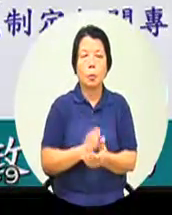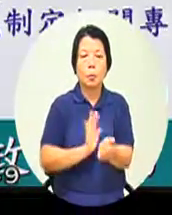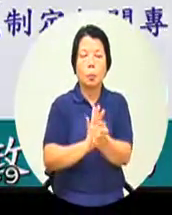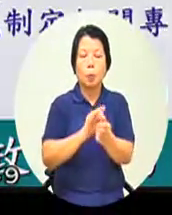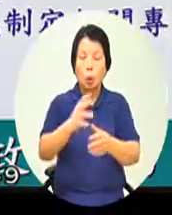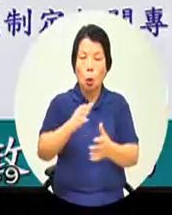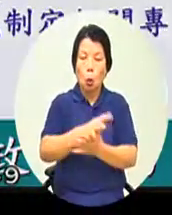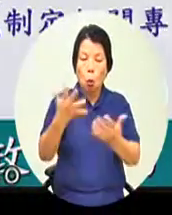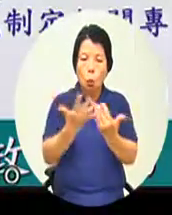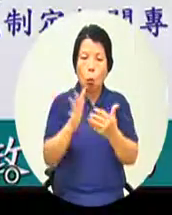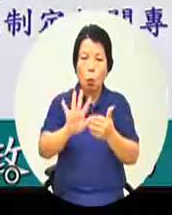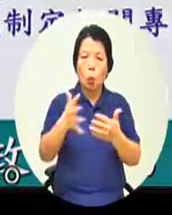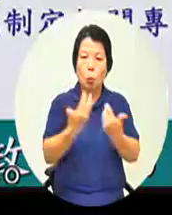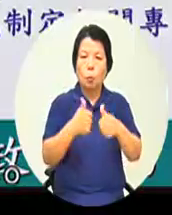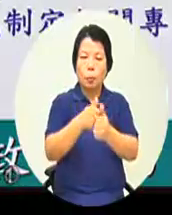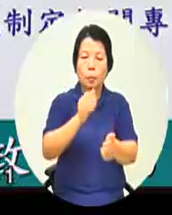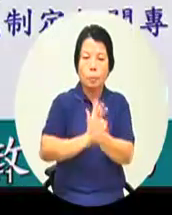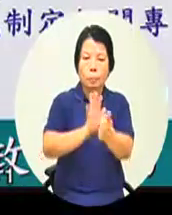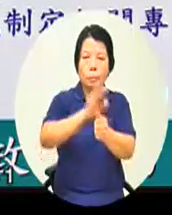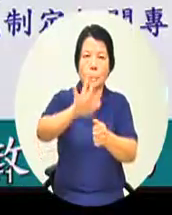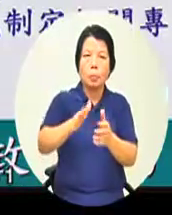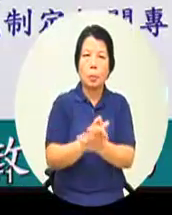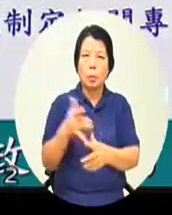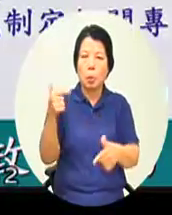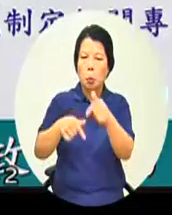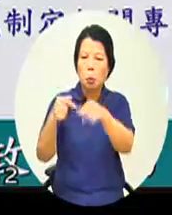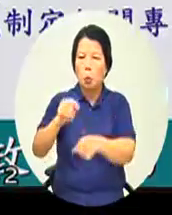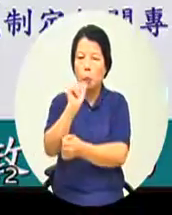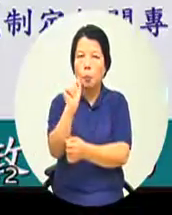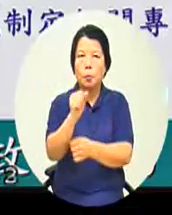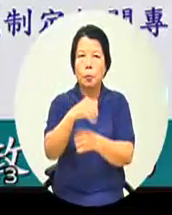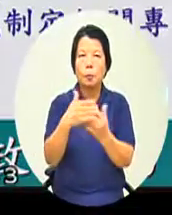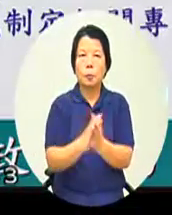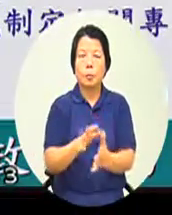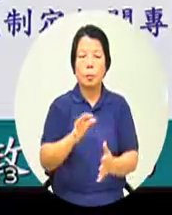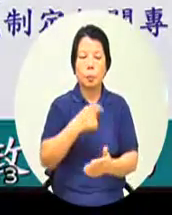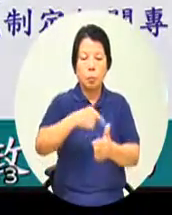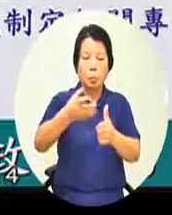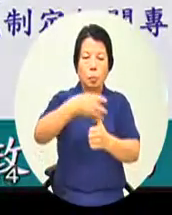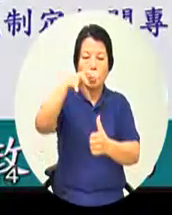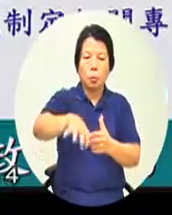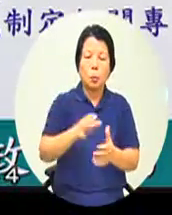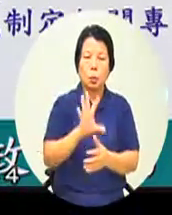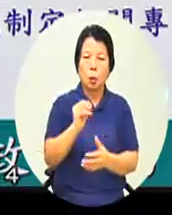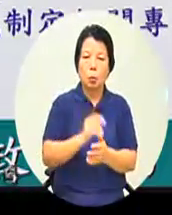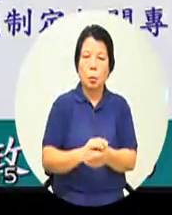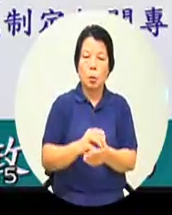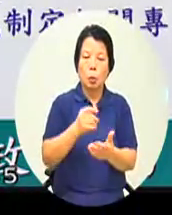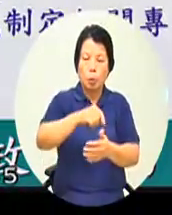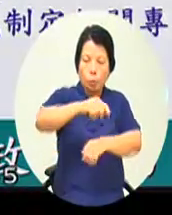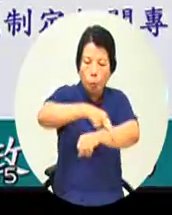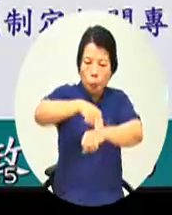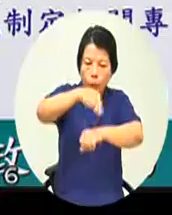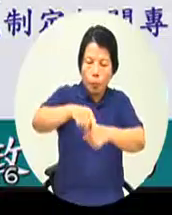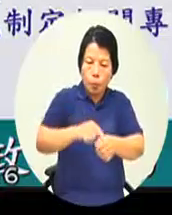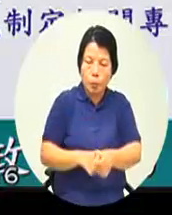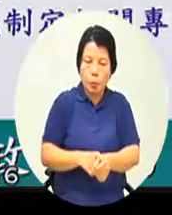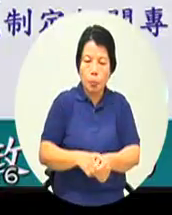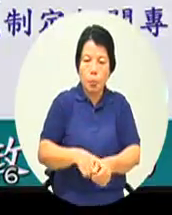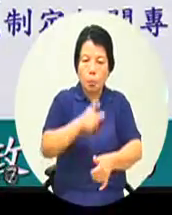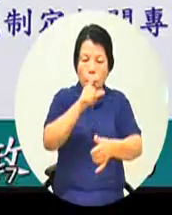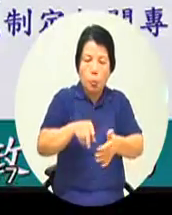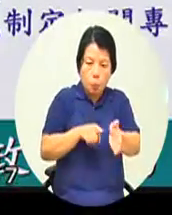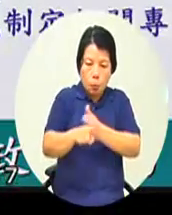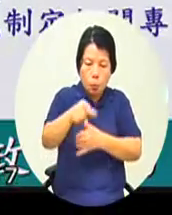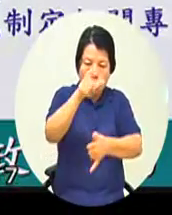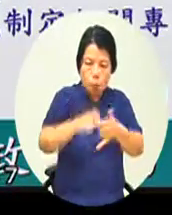用在地食材、食品添加物、厨余等油管等，教育局是否有无规划严厉相当专案专法的情